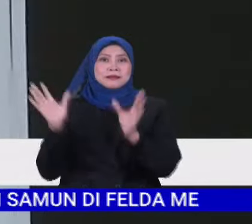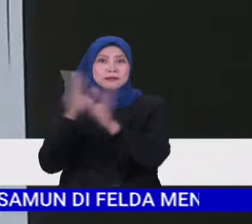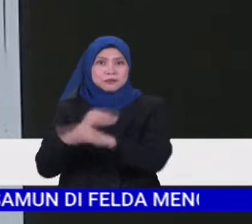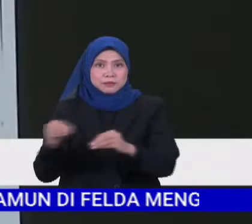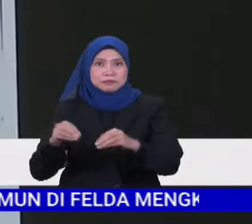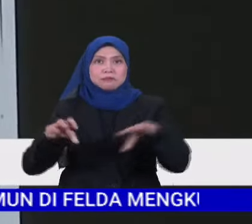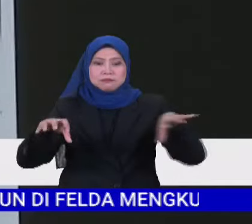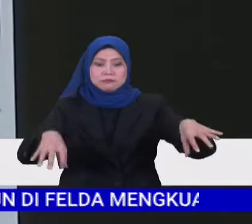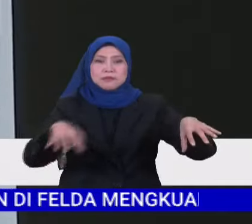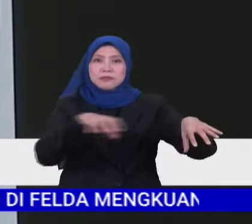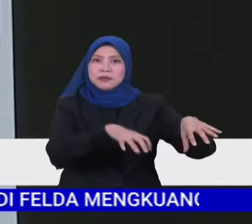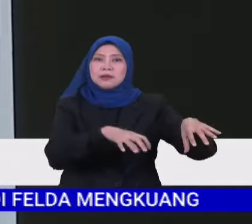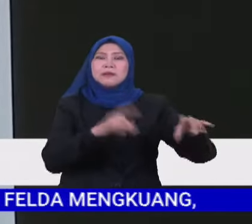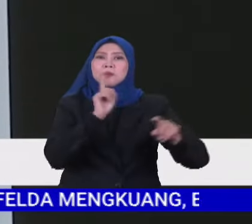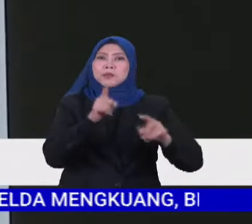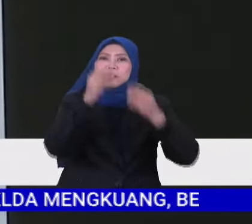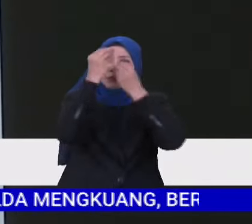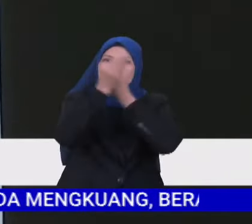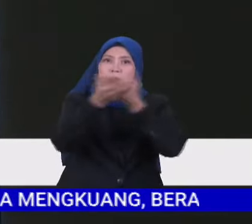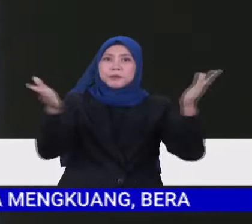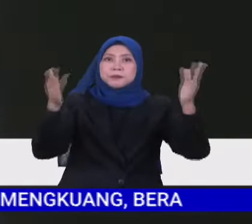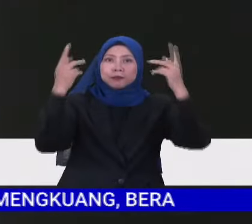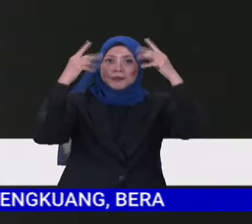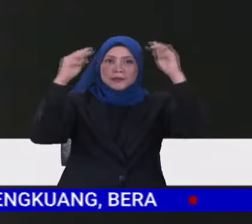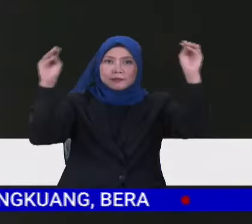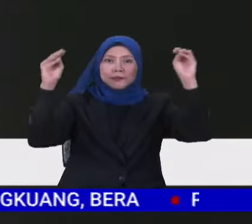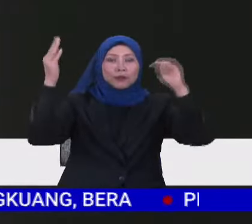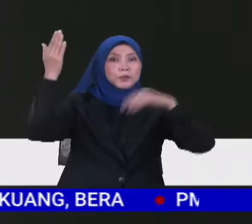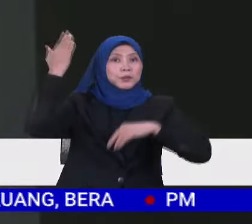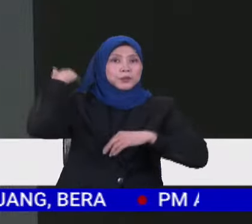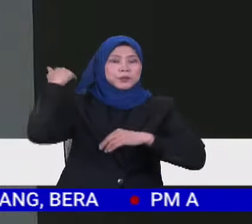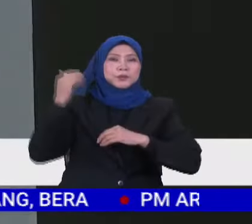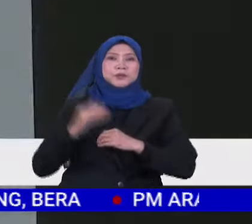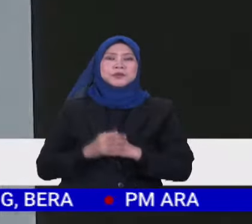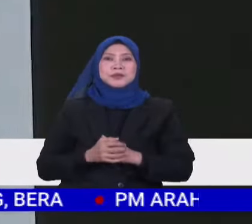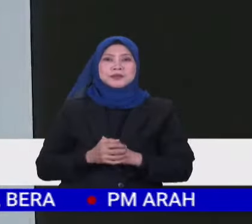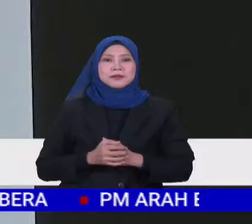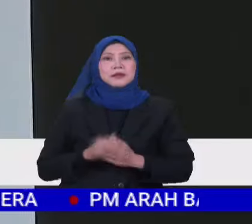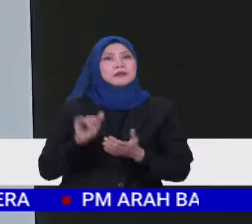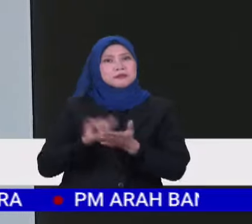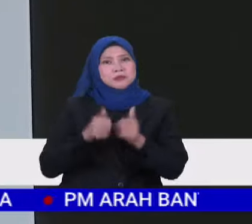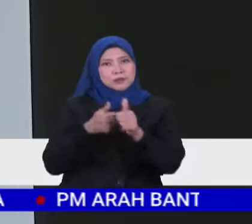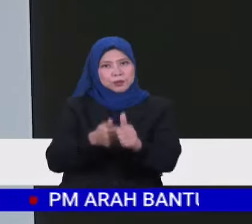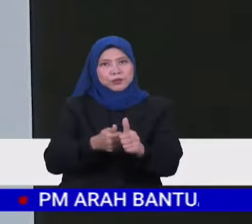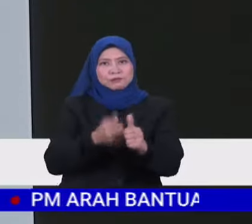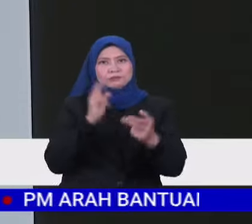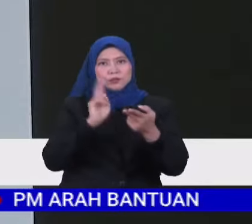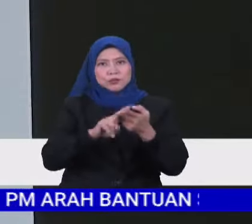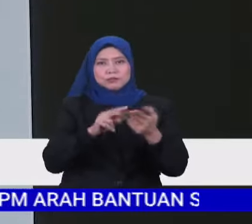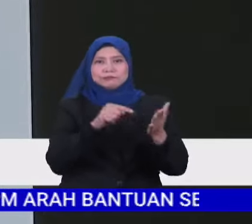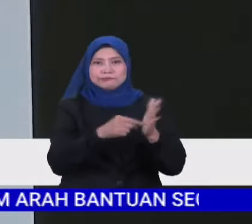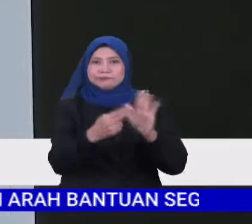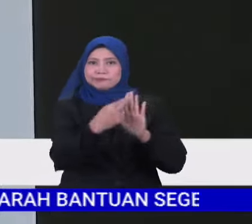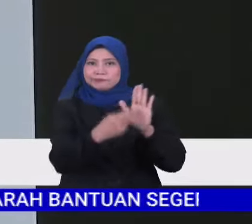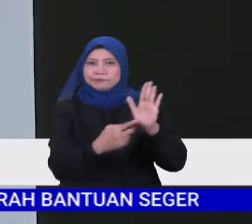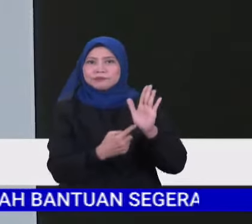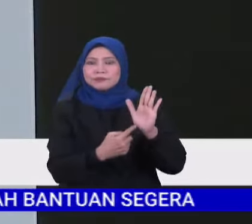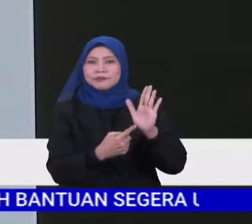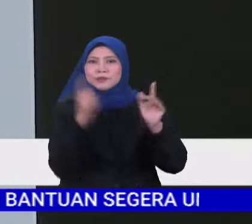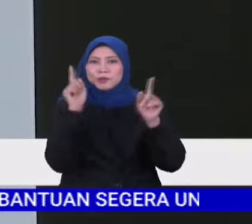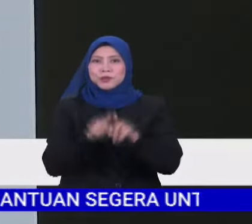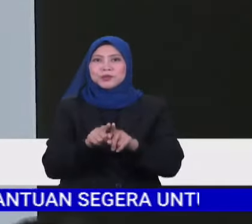gini telah diumumkan juga oleh pedagang-pedagang dulu dalam kita berpegang kepada ini bila manajemen prosedur